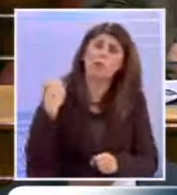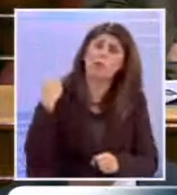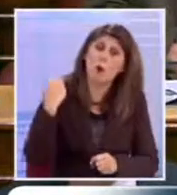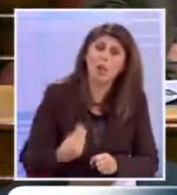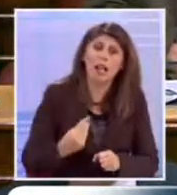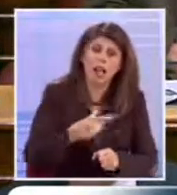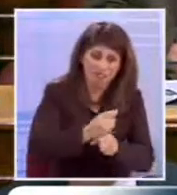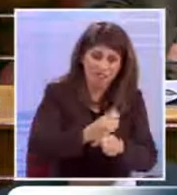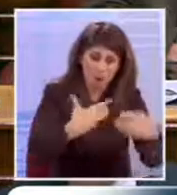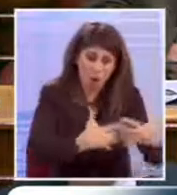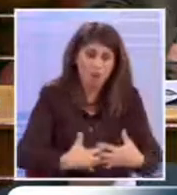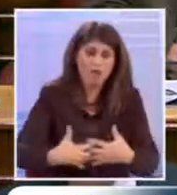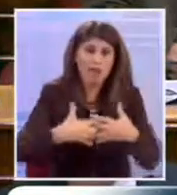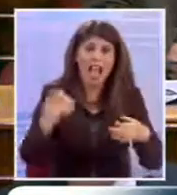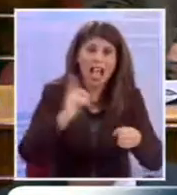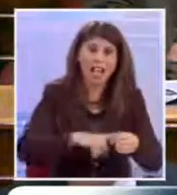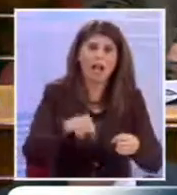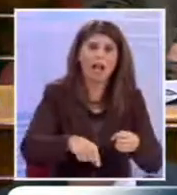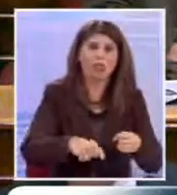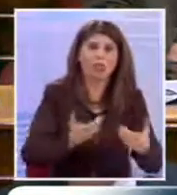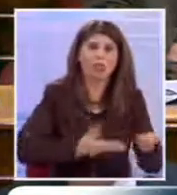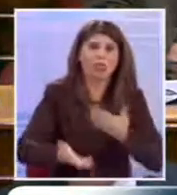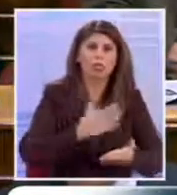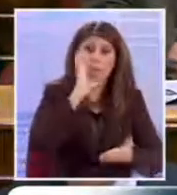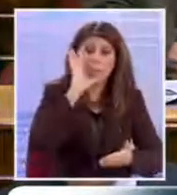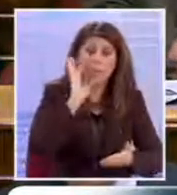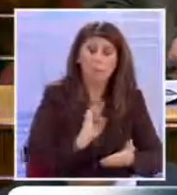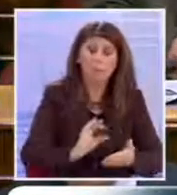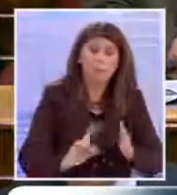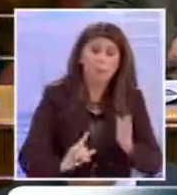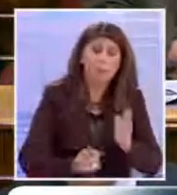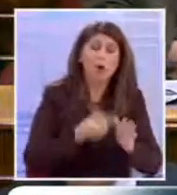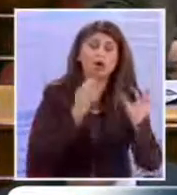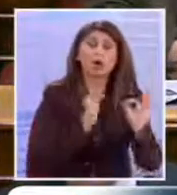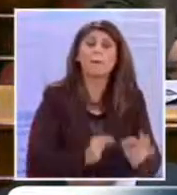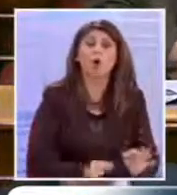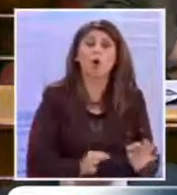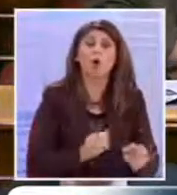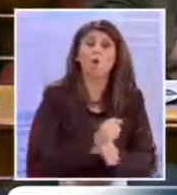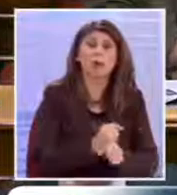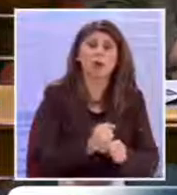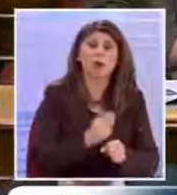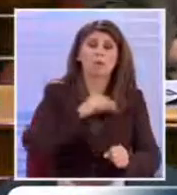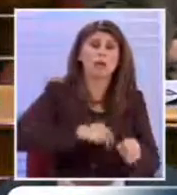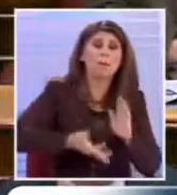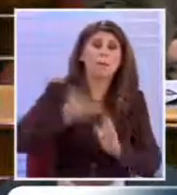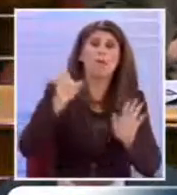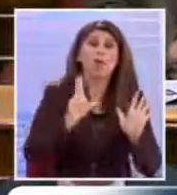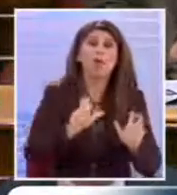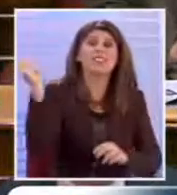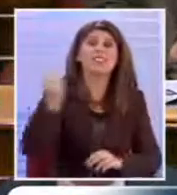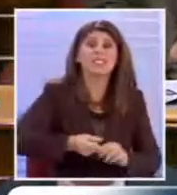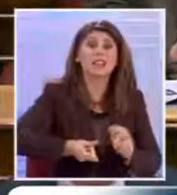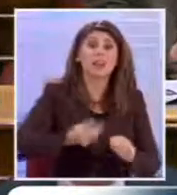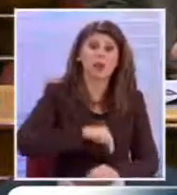καλά ότι οι εταιρείες αυτές διακινούν πρωτότυπο φάρμακο που έχει κέρδη πάνω από 80%. Και